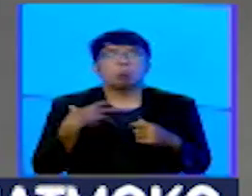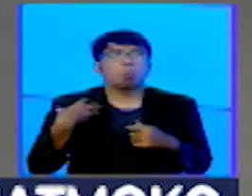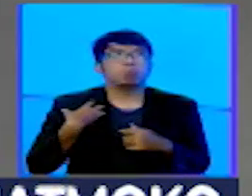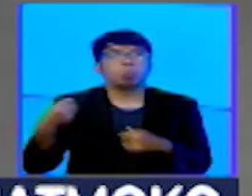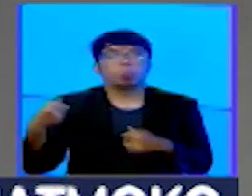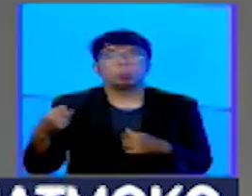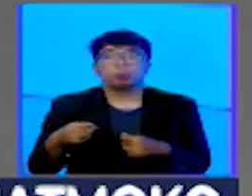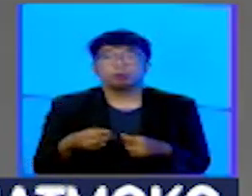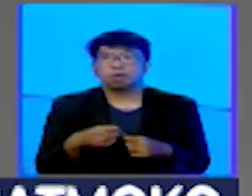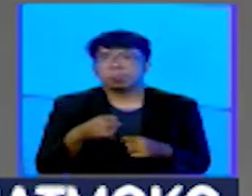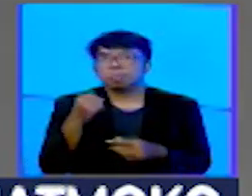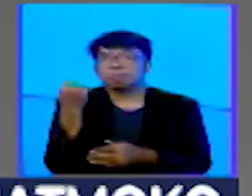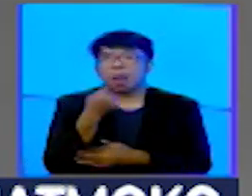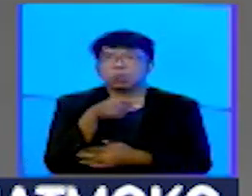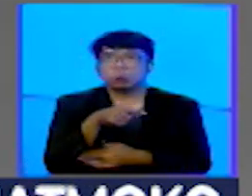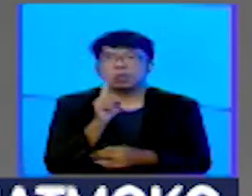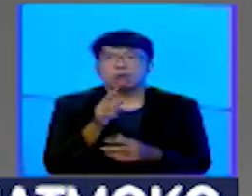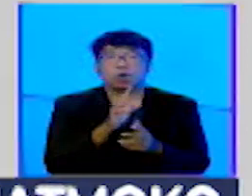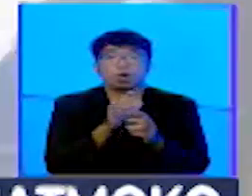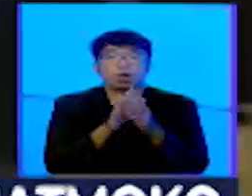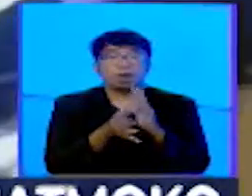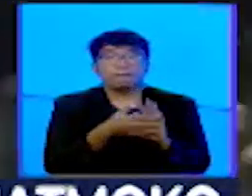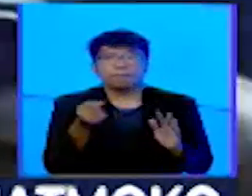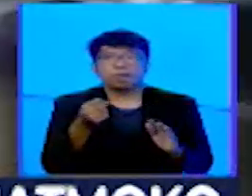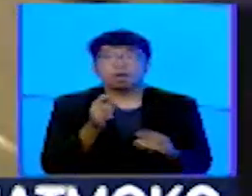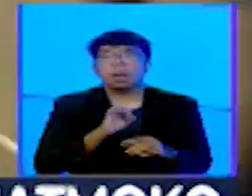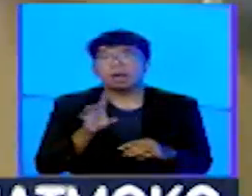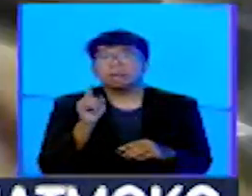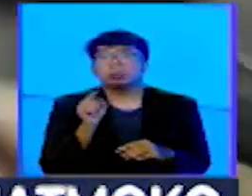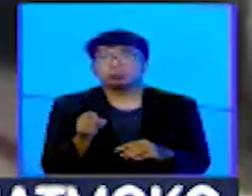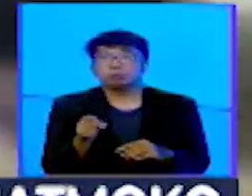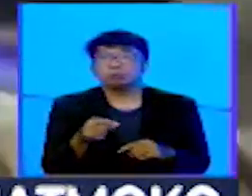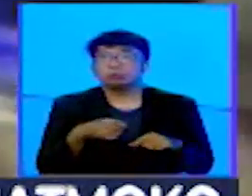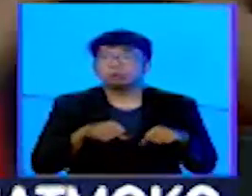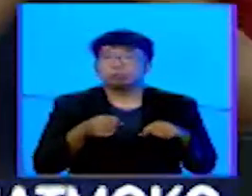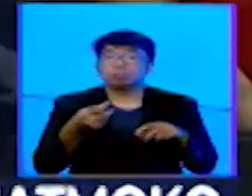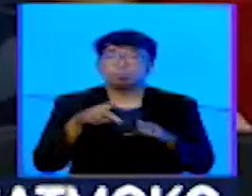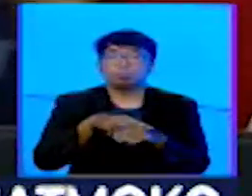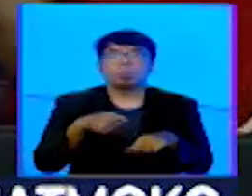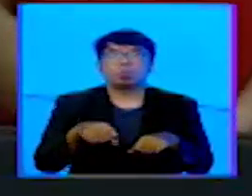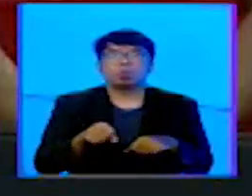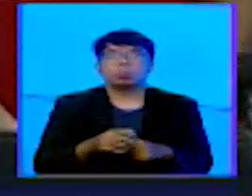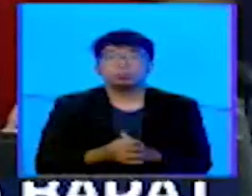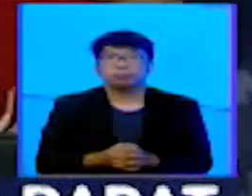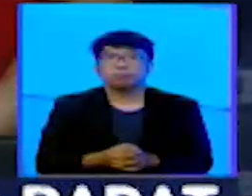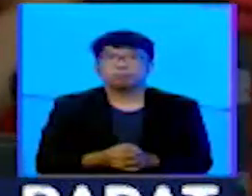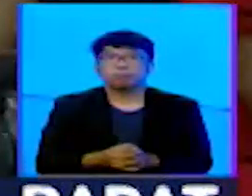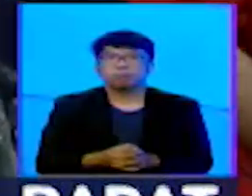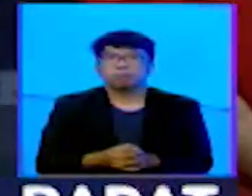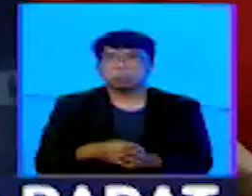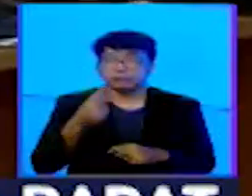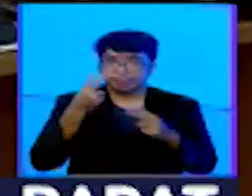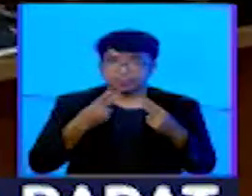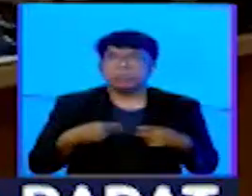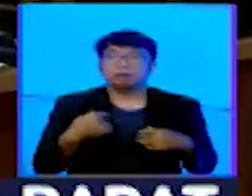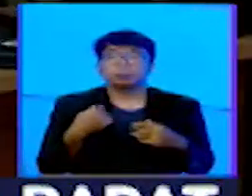orang pelaku berperan sebagai eksekutor, dua pelaku lainnya adalah joki sepeda motor. Identitas para pelaku terungkap setelah polisi